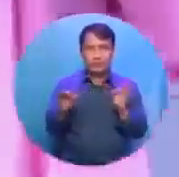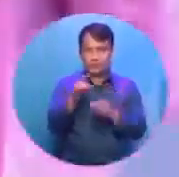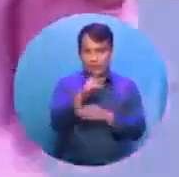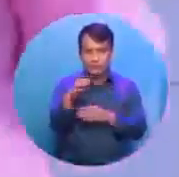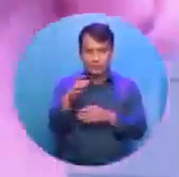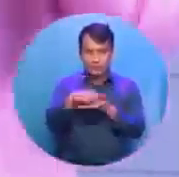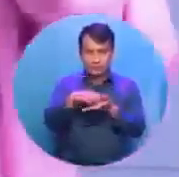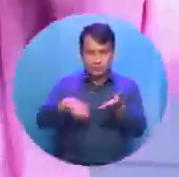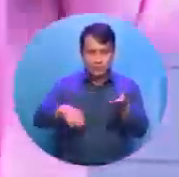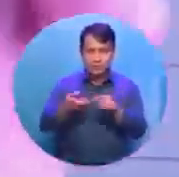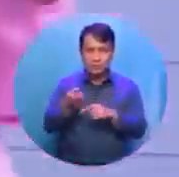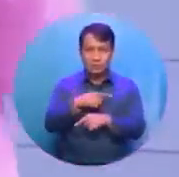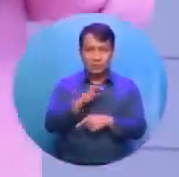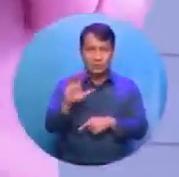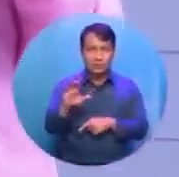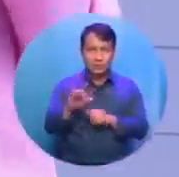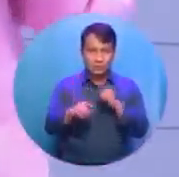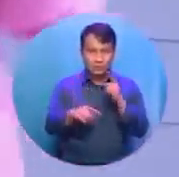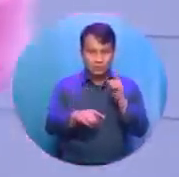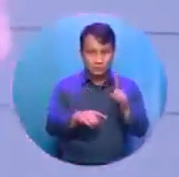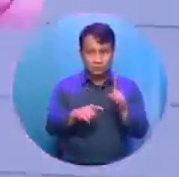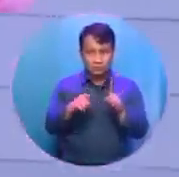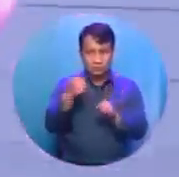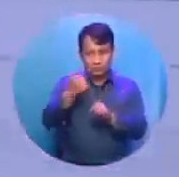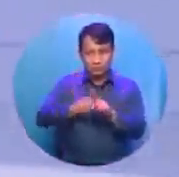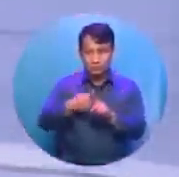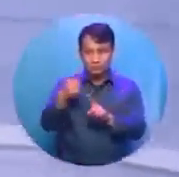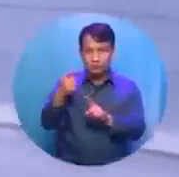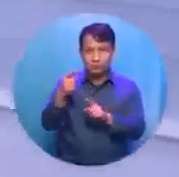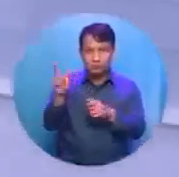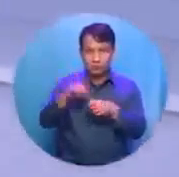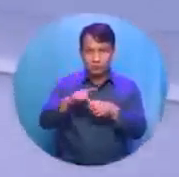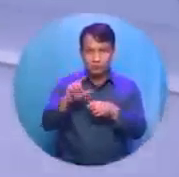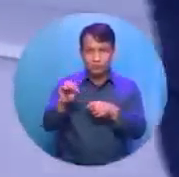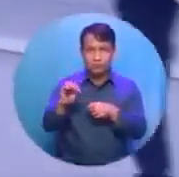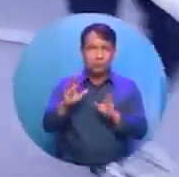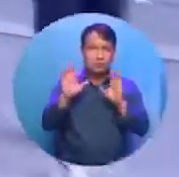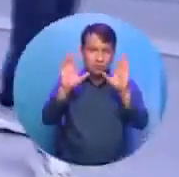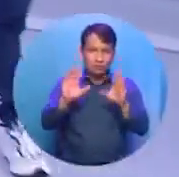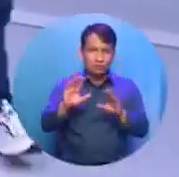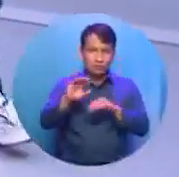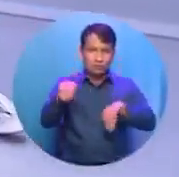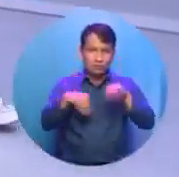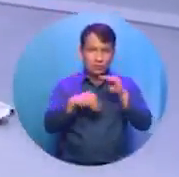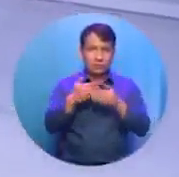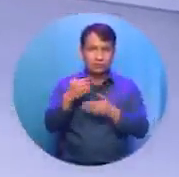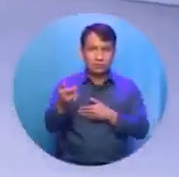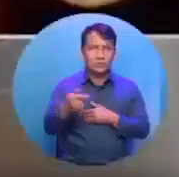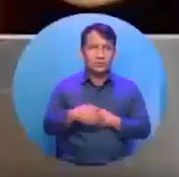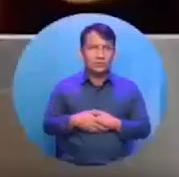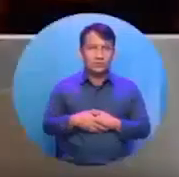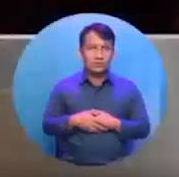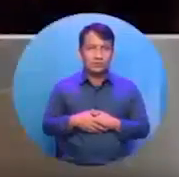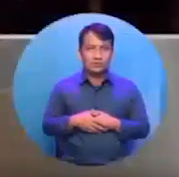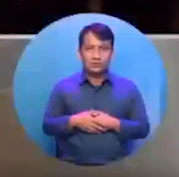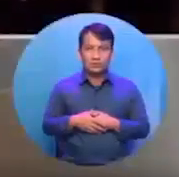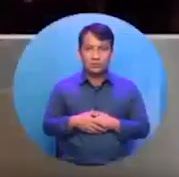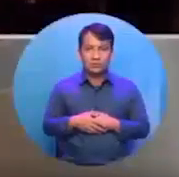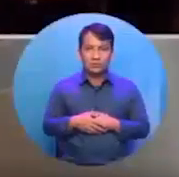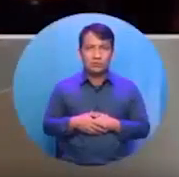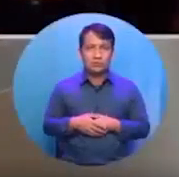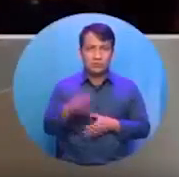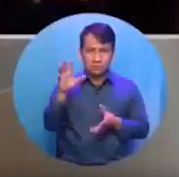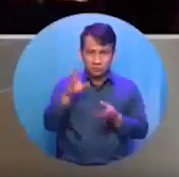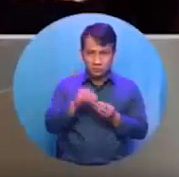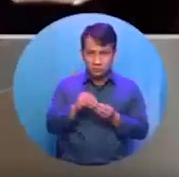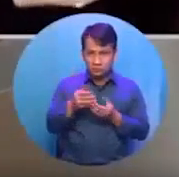pesos discount. May promo pang buy one month, get one month load. So make the awesome switch today. So, kids, meron